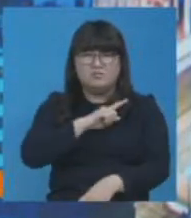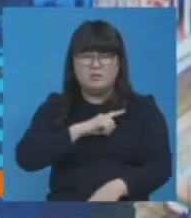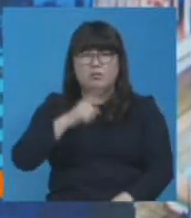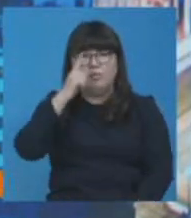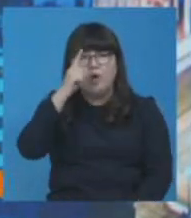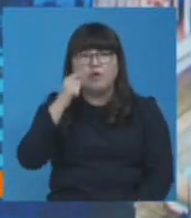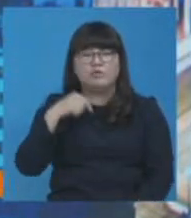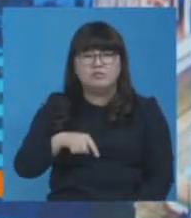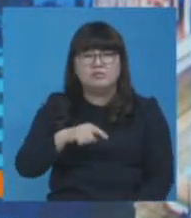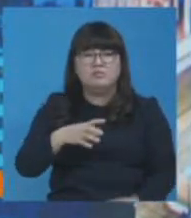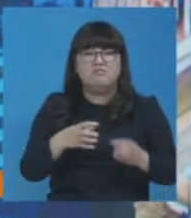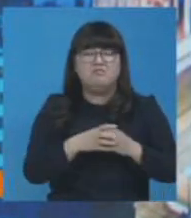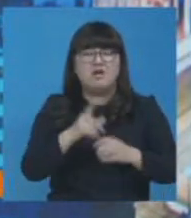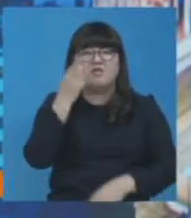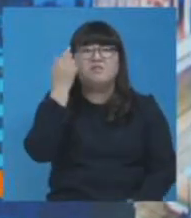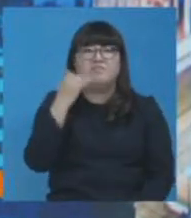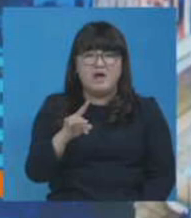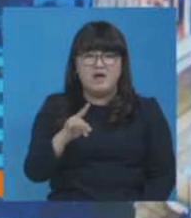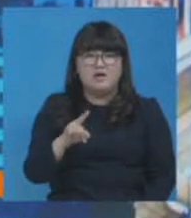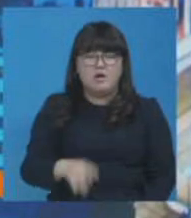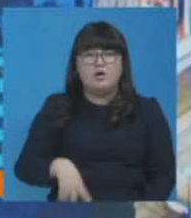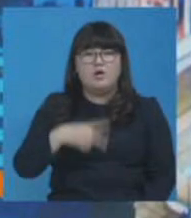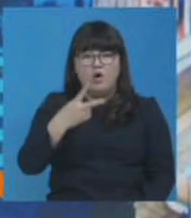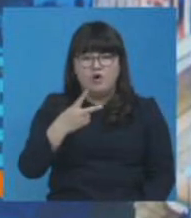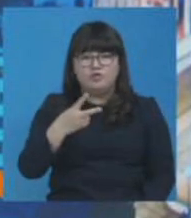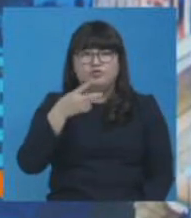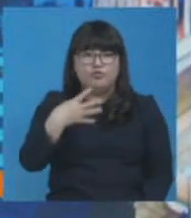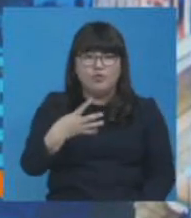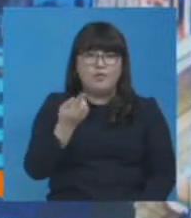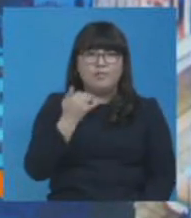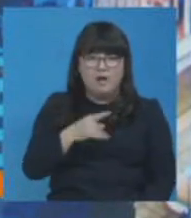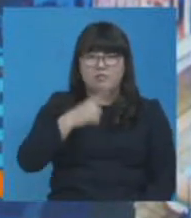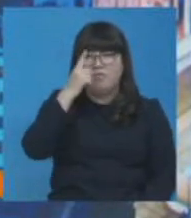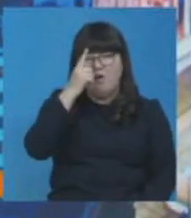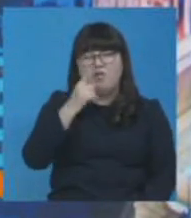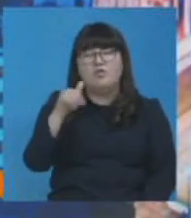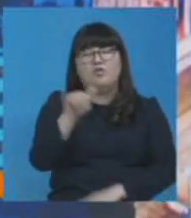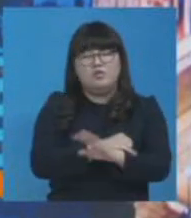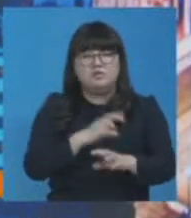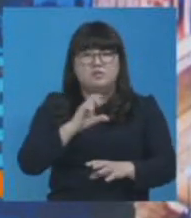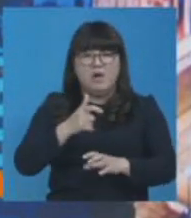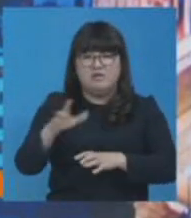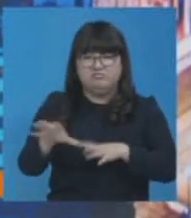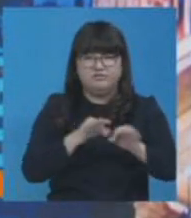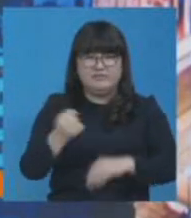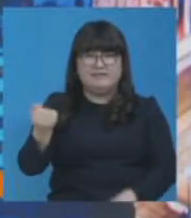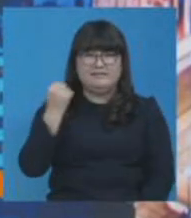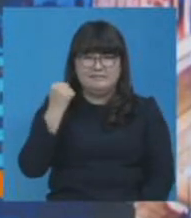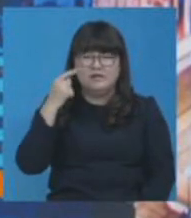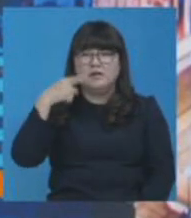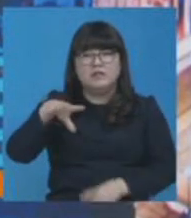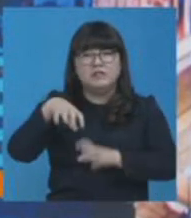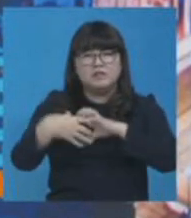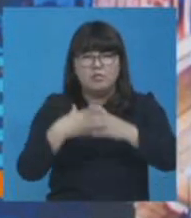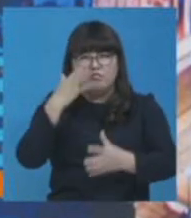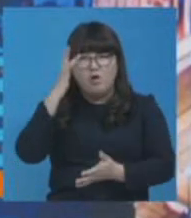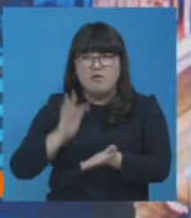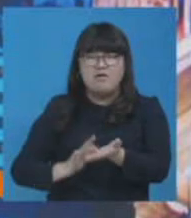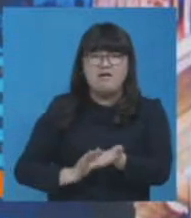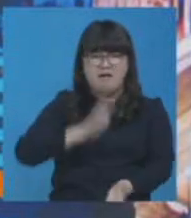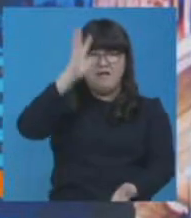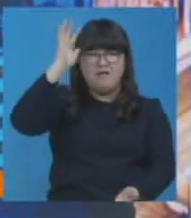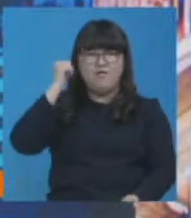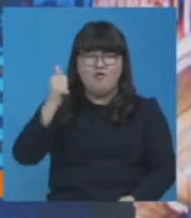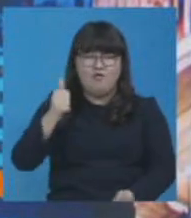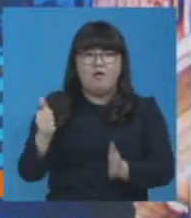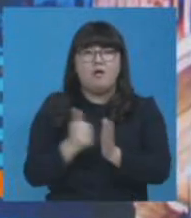баг 1-р байр эзэлжээ. Мөн 2 болон 4-р байруудад Монголын баг тамирчид шалгарсан байна. Дэлхийд Монгол улсынхаа нэрийг гаргаж